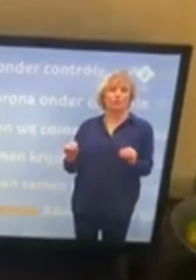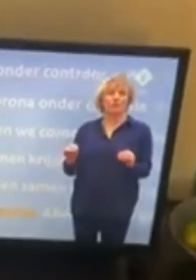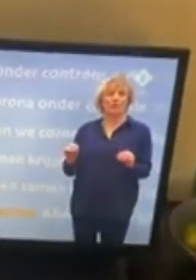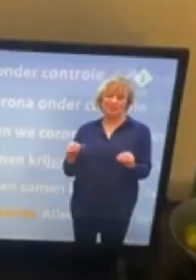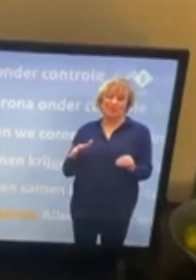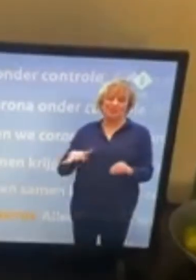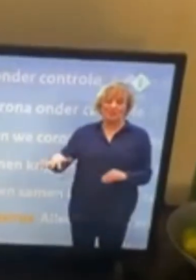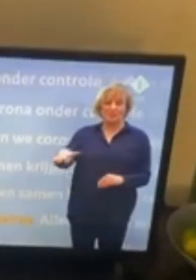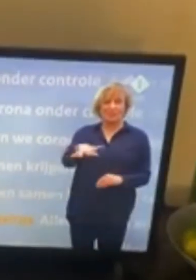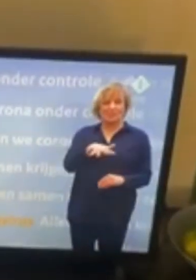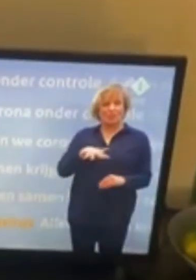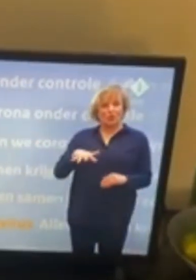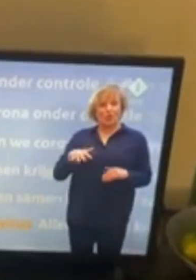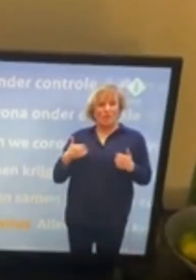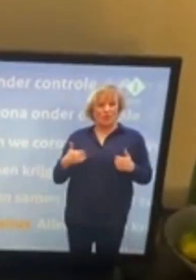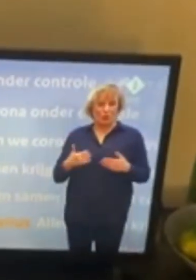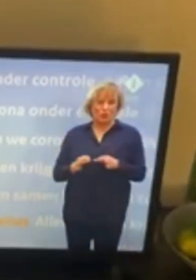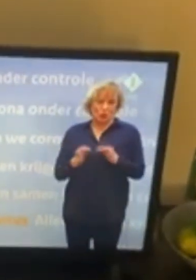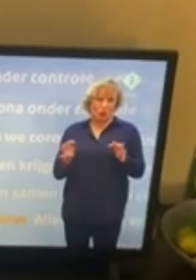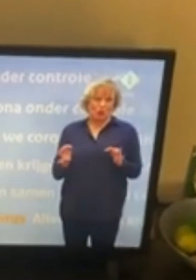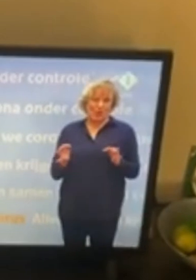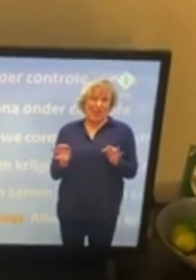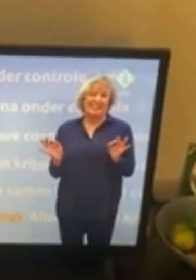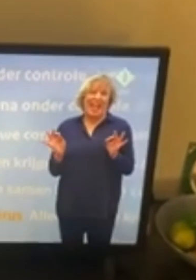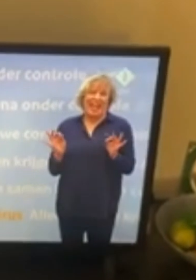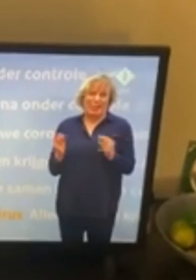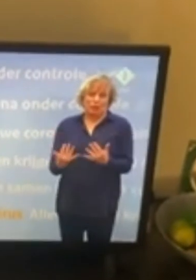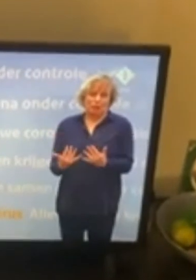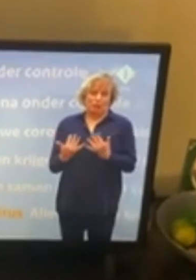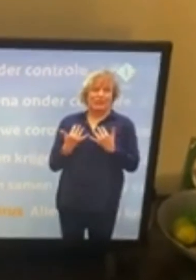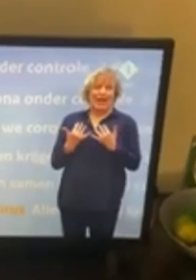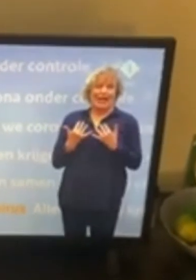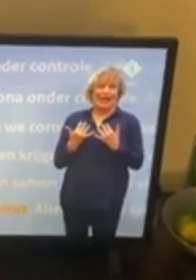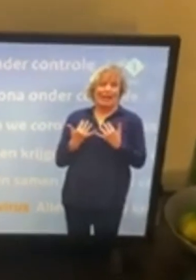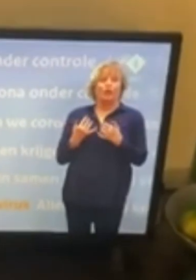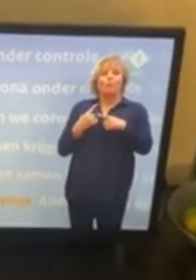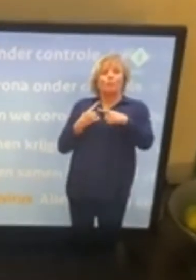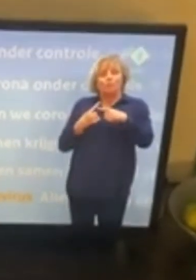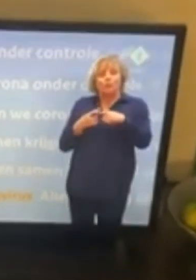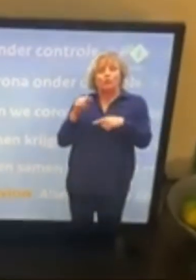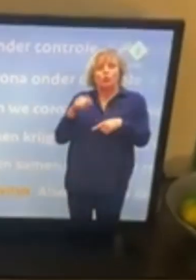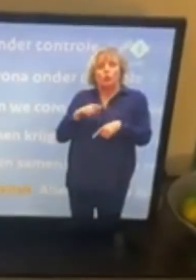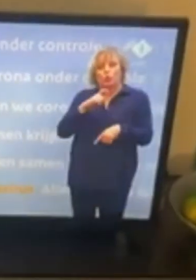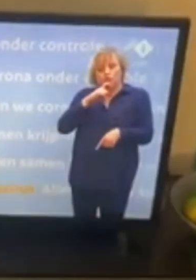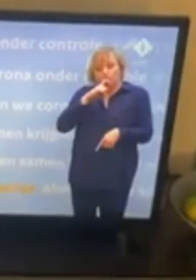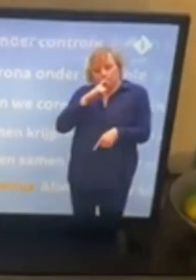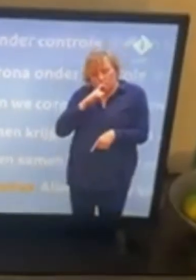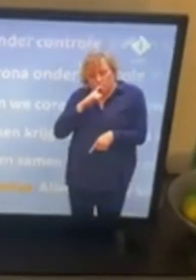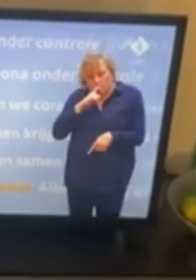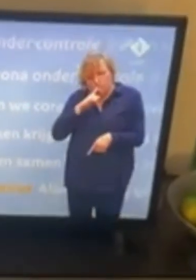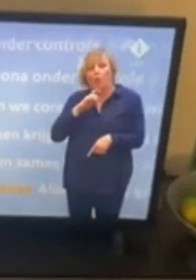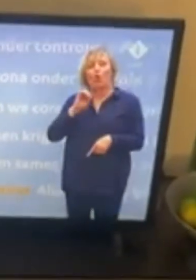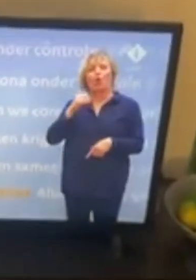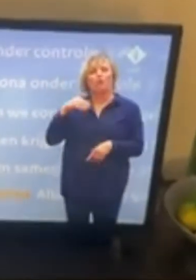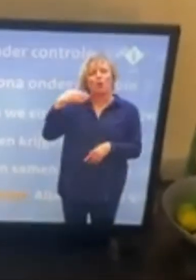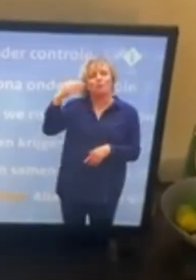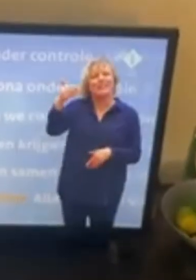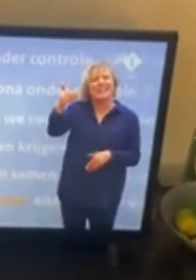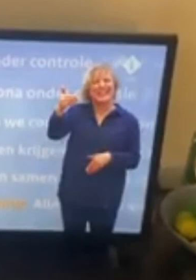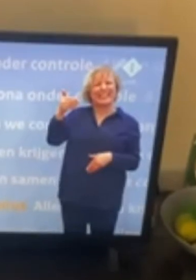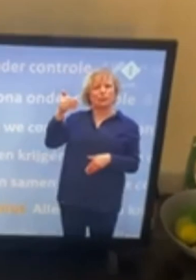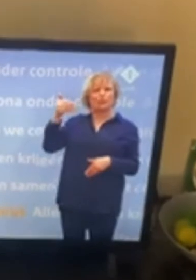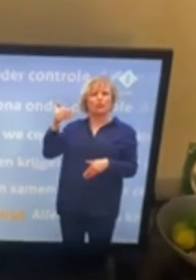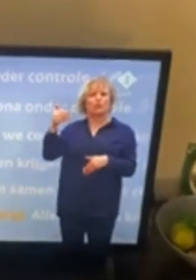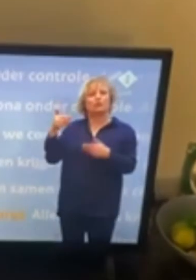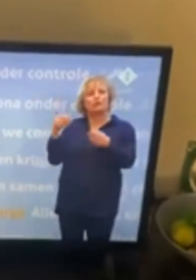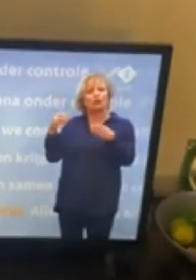een ernstige bedreiging van onze volksgezondheid, maar ook met een kans nu, door een paar dingen extra te doen, iets eerder weer wat perspectief te hebben. Ja, er